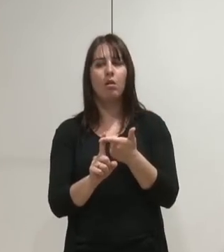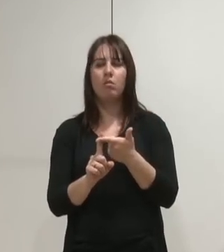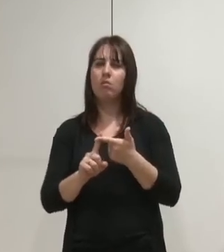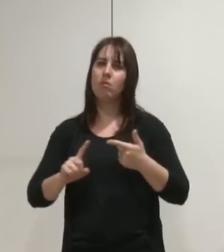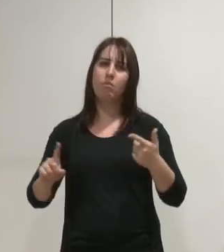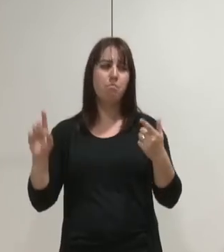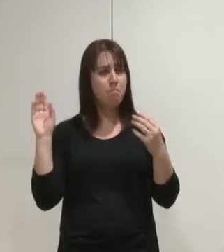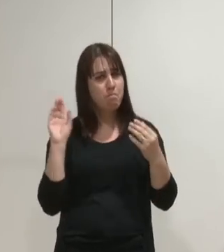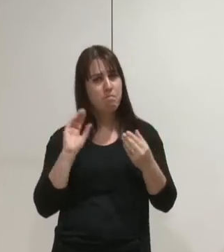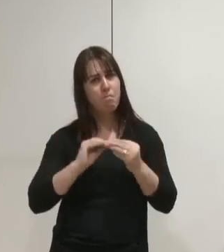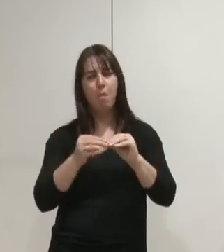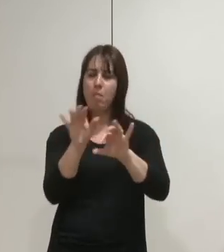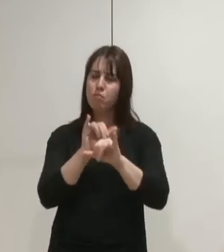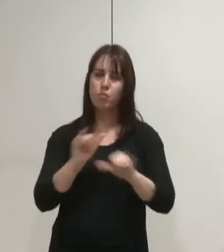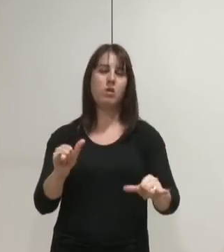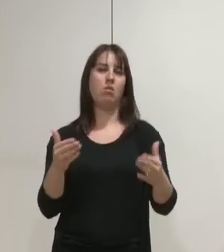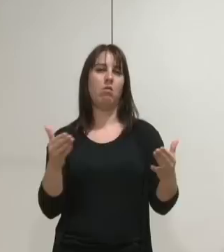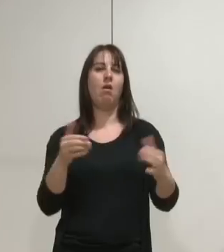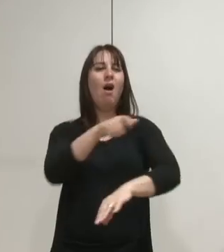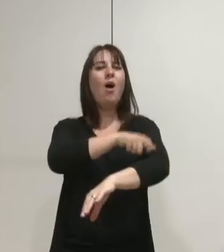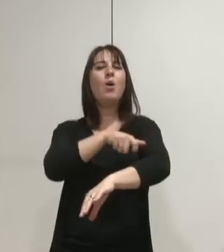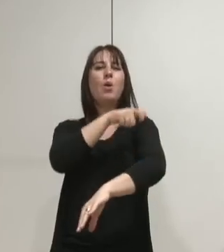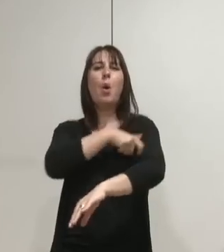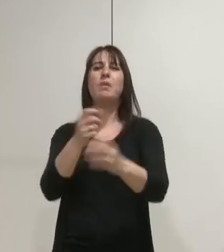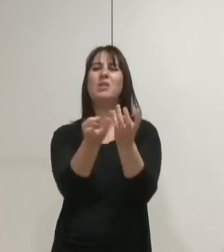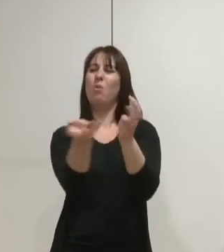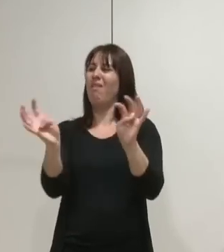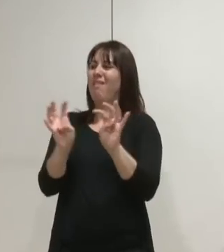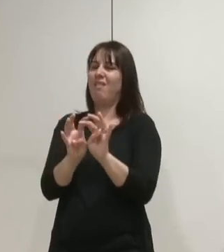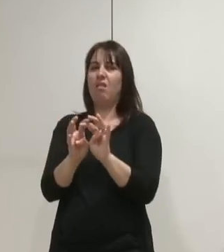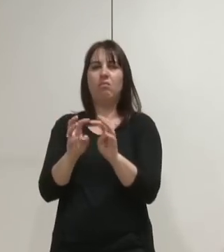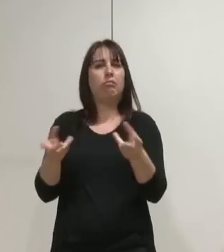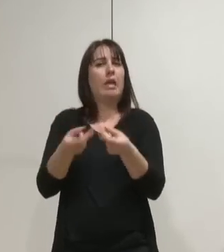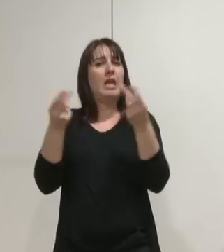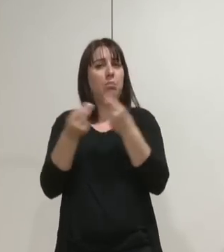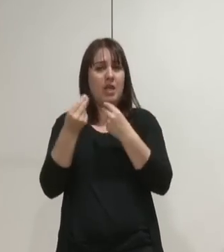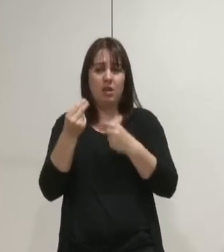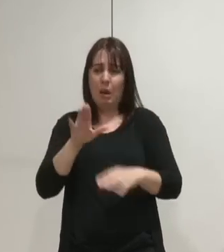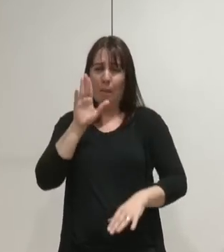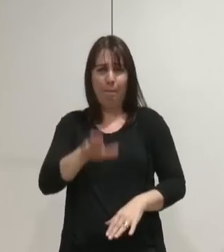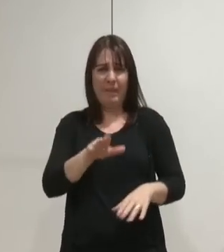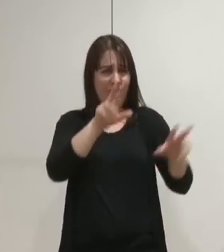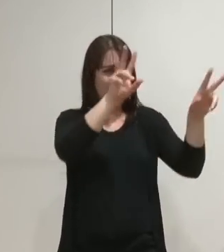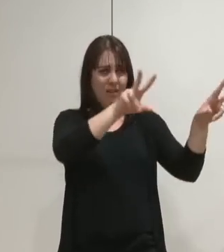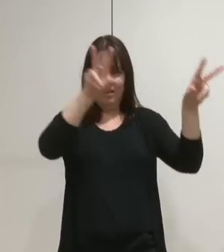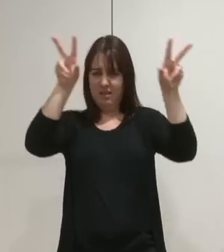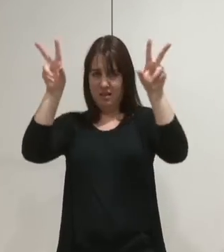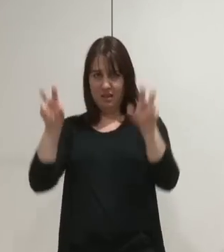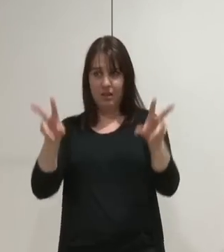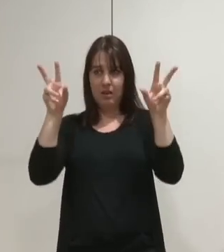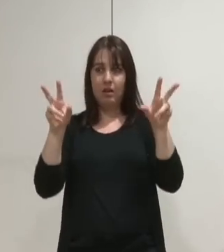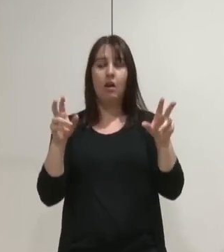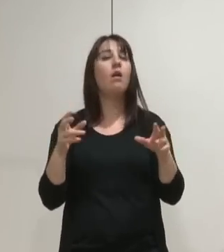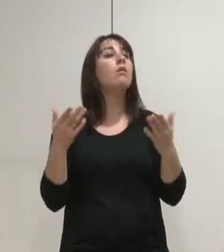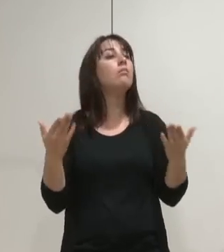qui est très problématique c'est que en commission il nous a été dit texto que hormis le